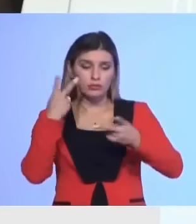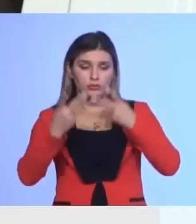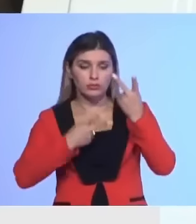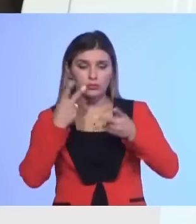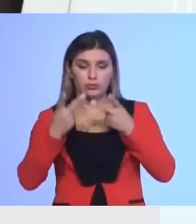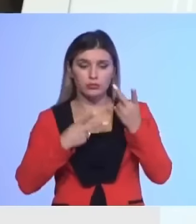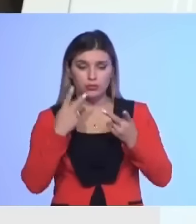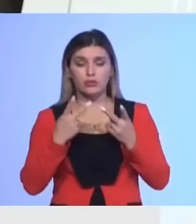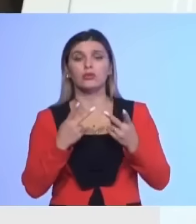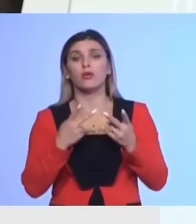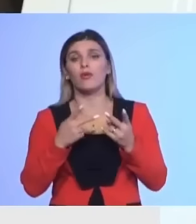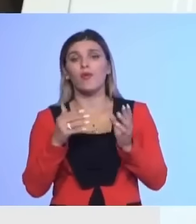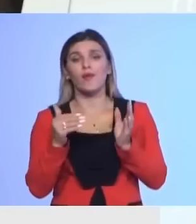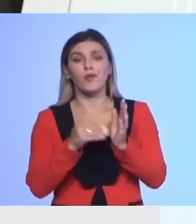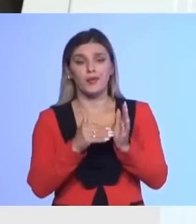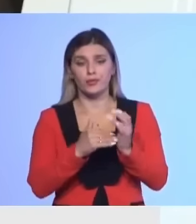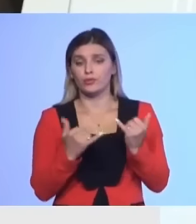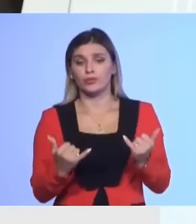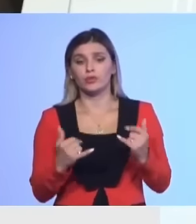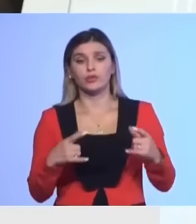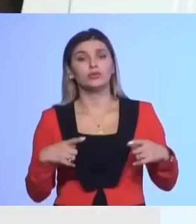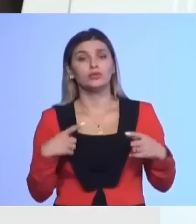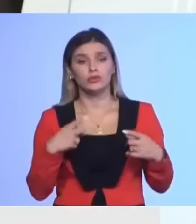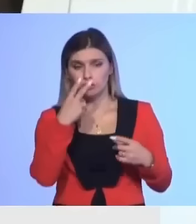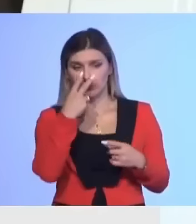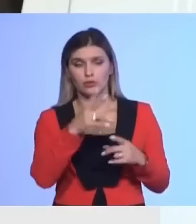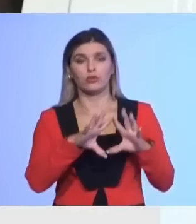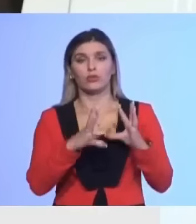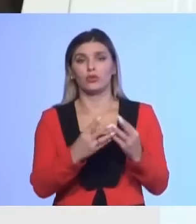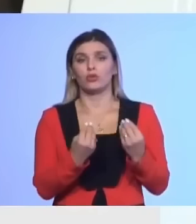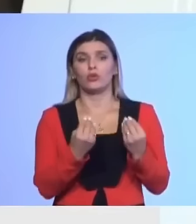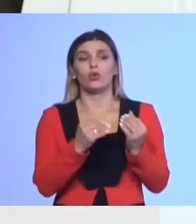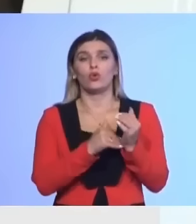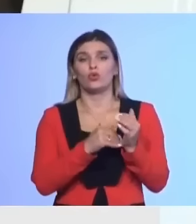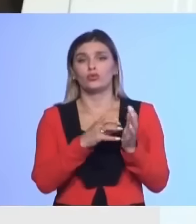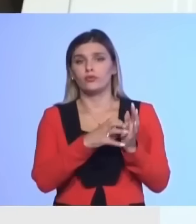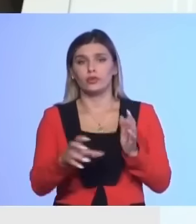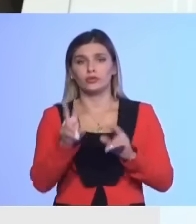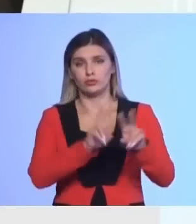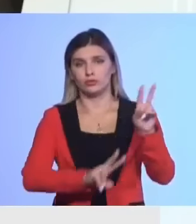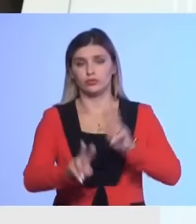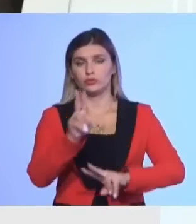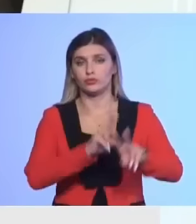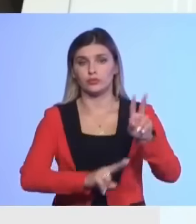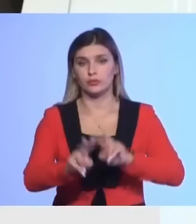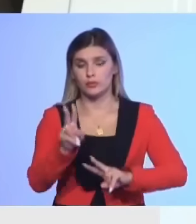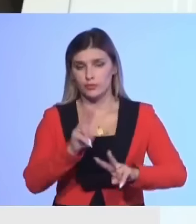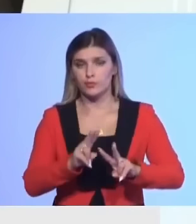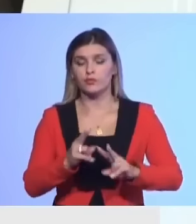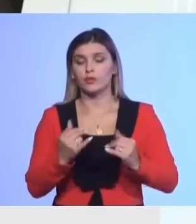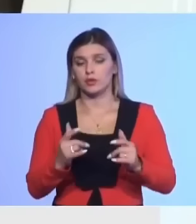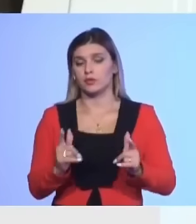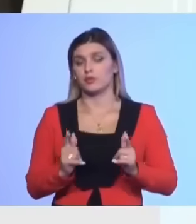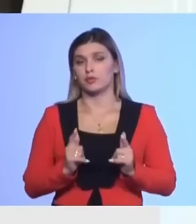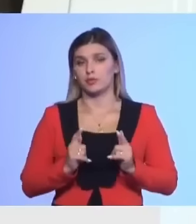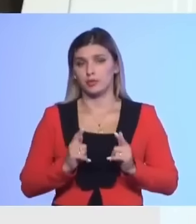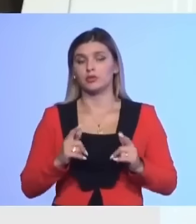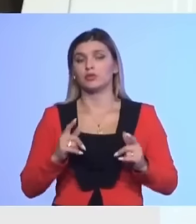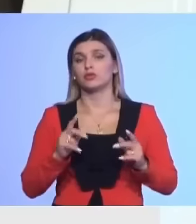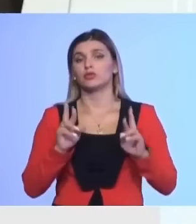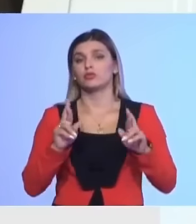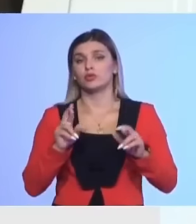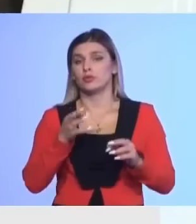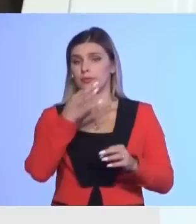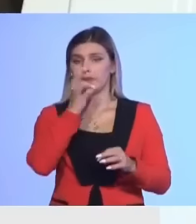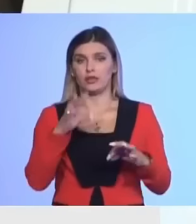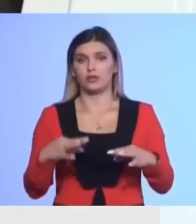intervenime. Për momentin pacienti nga ajo orë është në observim dhe në trajtim të vazhdueshëm. Tash po presim me u përmirësu pak gjendja